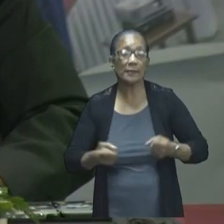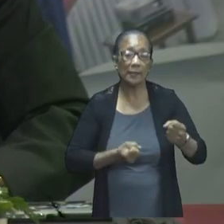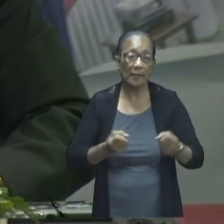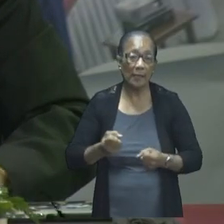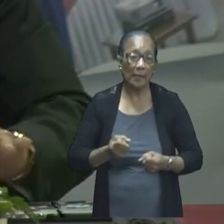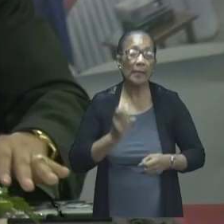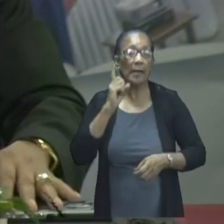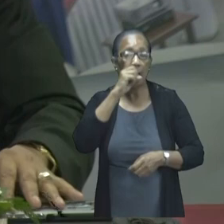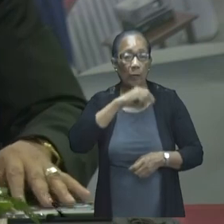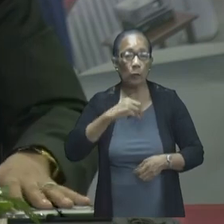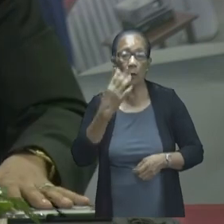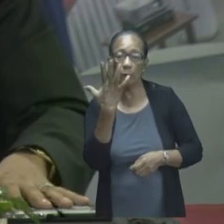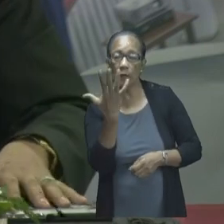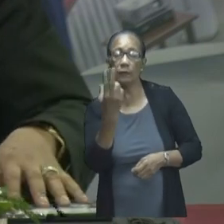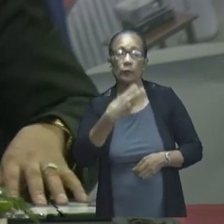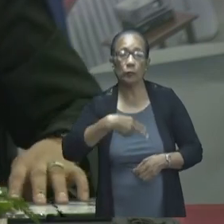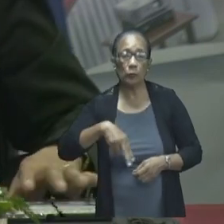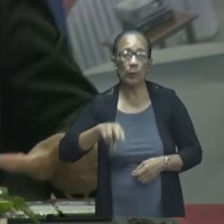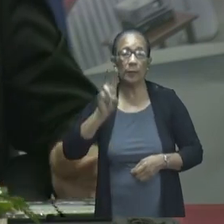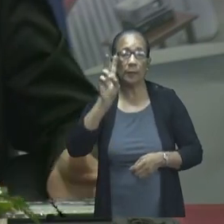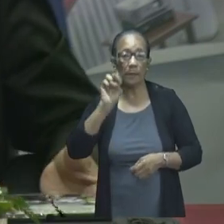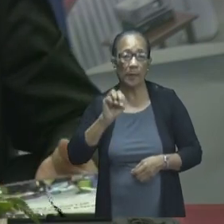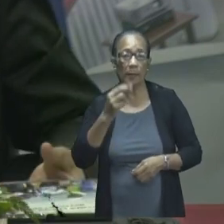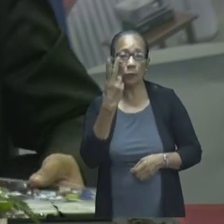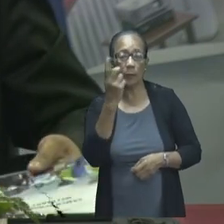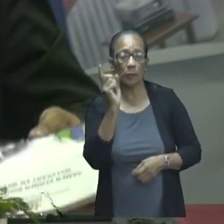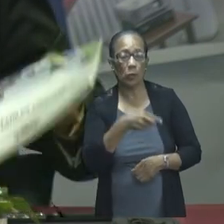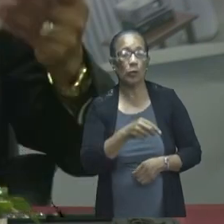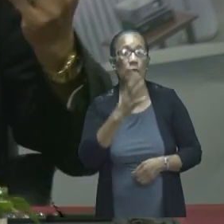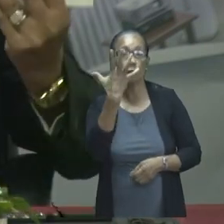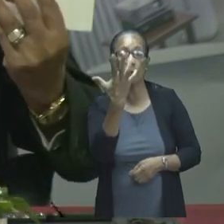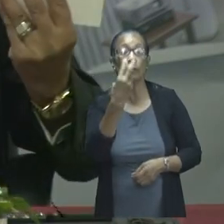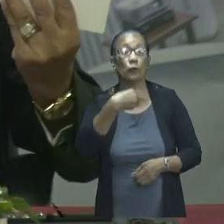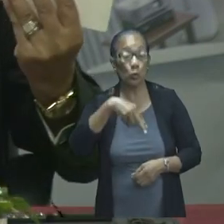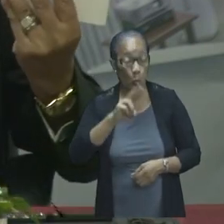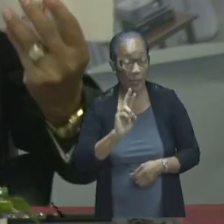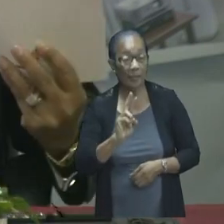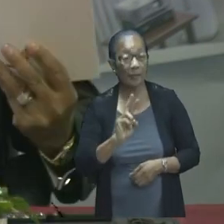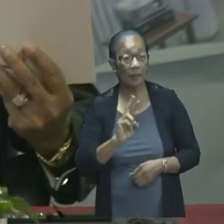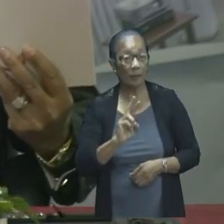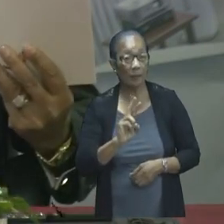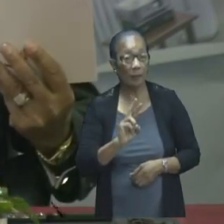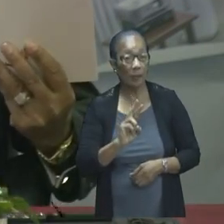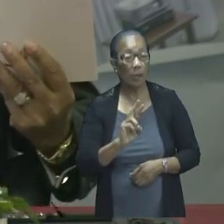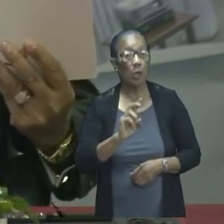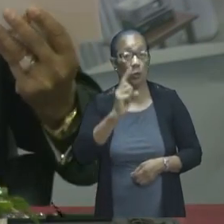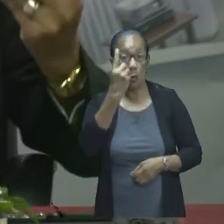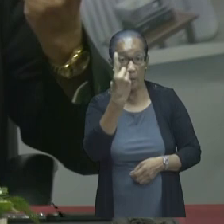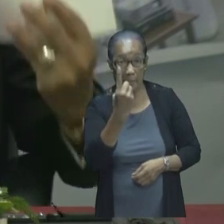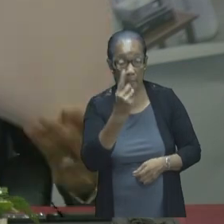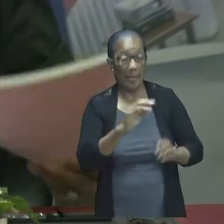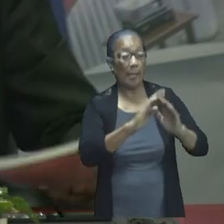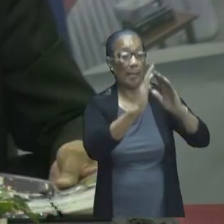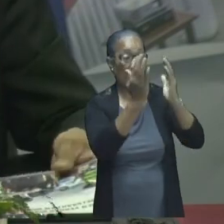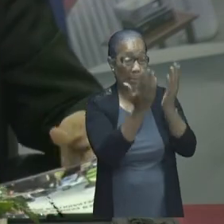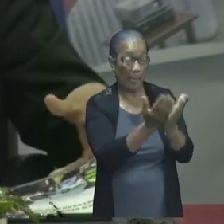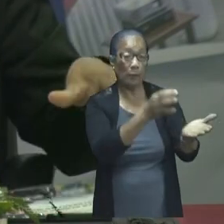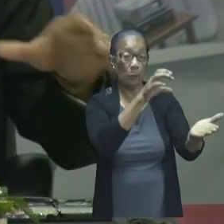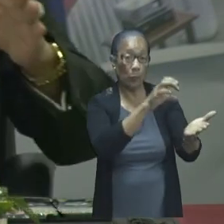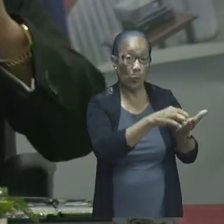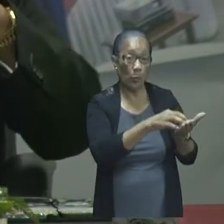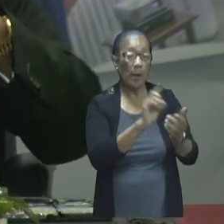25 may 2025 nog een boek maar wel met